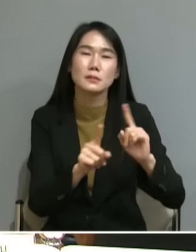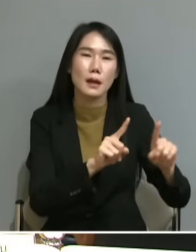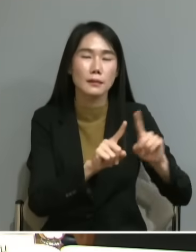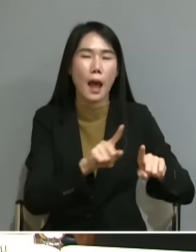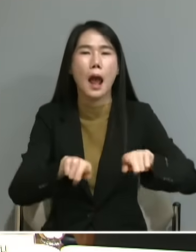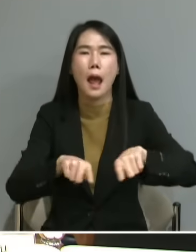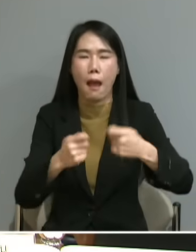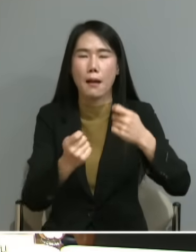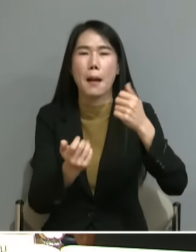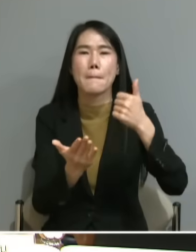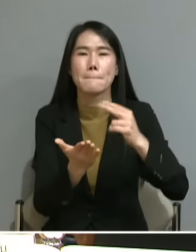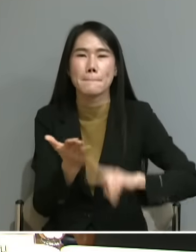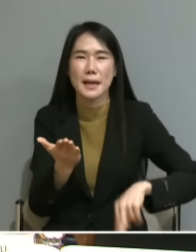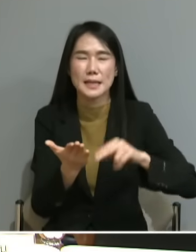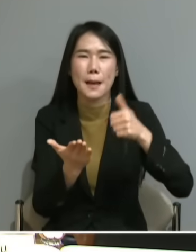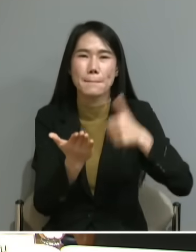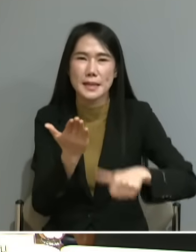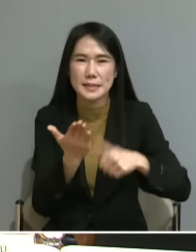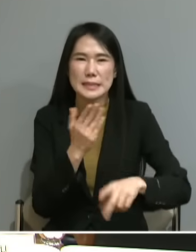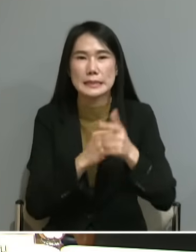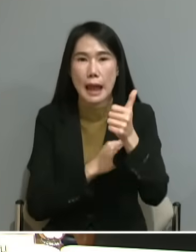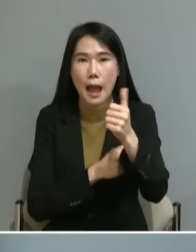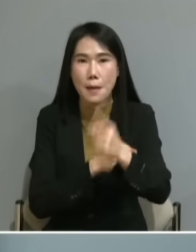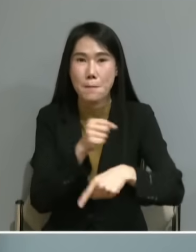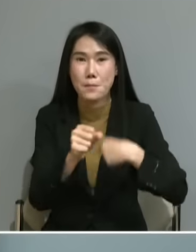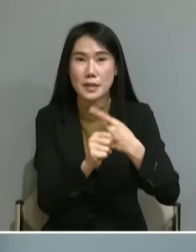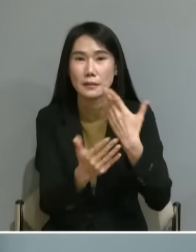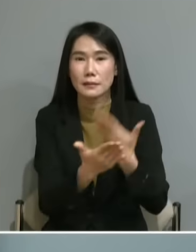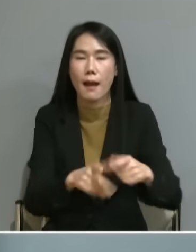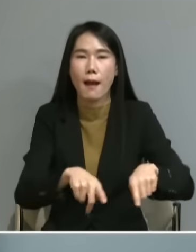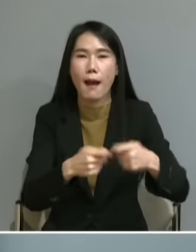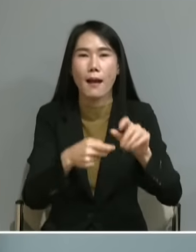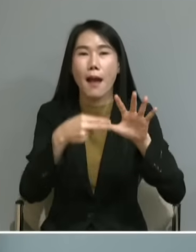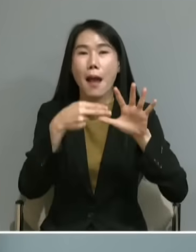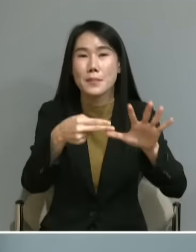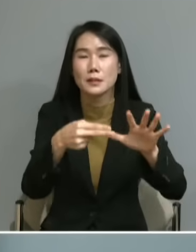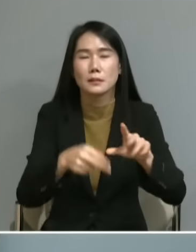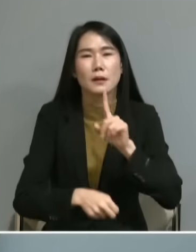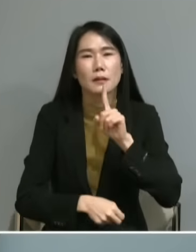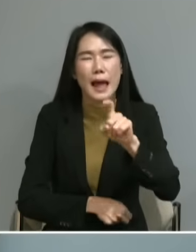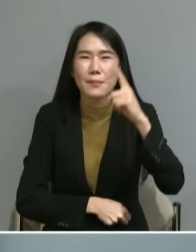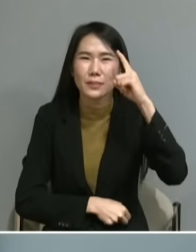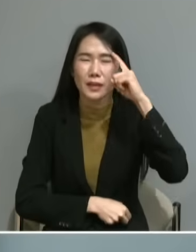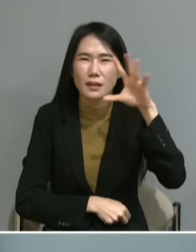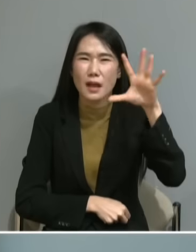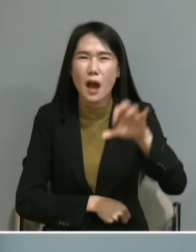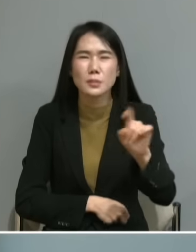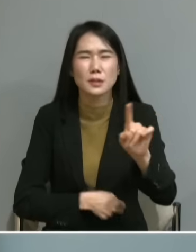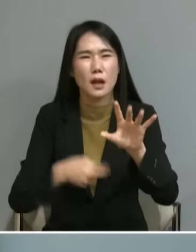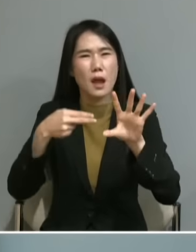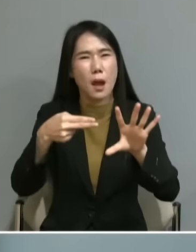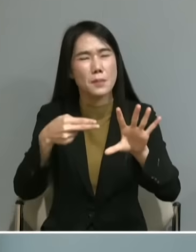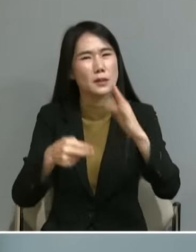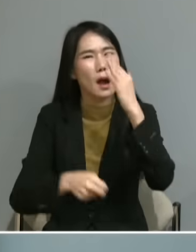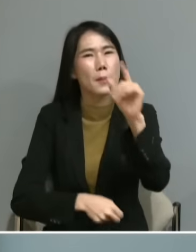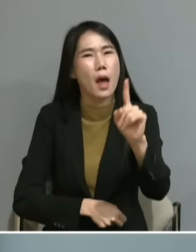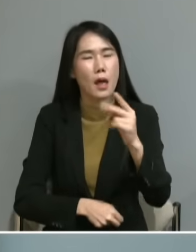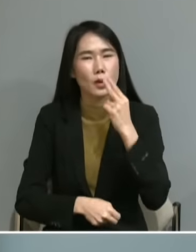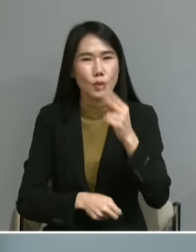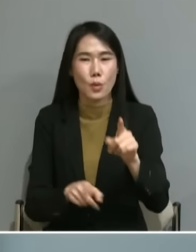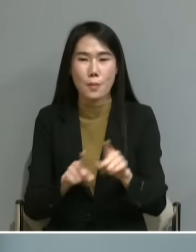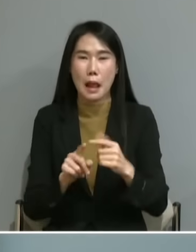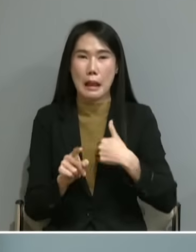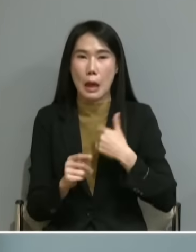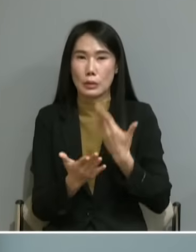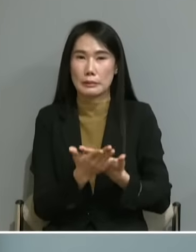หักภาษีเงินได้ในช่วงสิ้นปีได้ถึง 50,000 บาทและถ้าย้อนคิดมา 50,000 บาทนี้คิดมาจากไหนถ้าท่านอยู่ในตะกร้าค